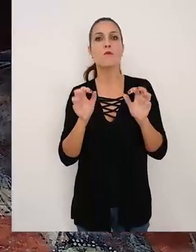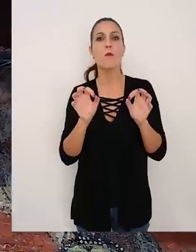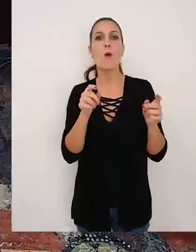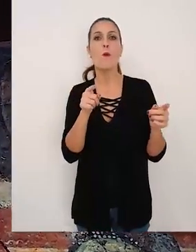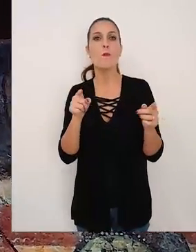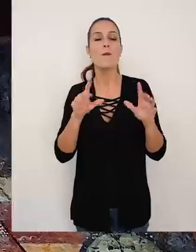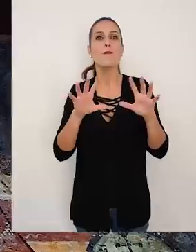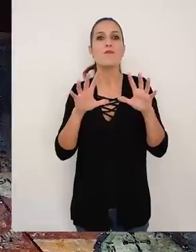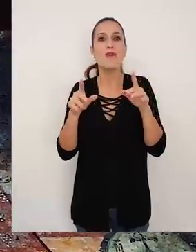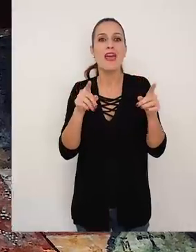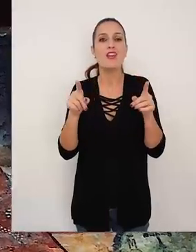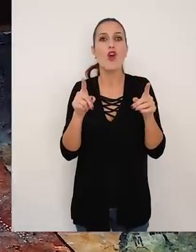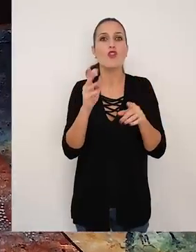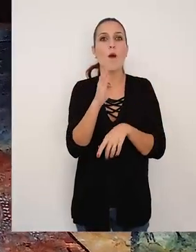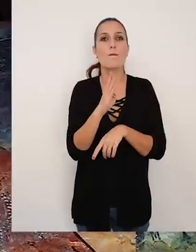civiltà italo-greca.